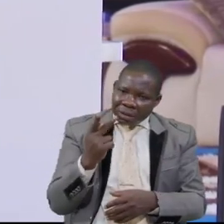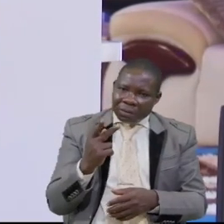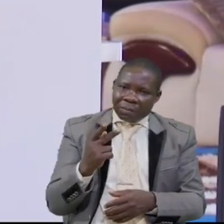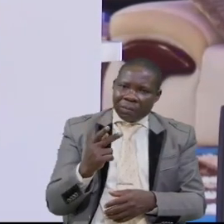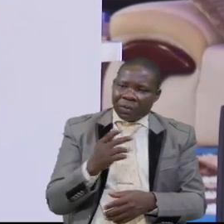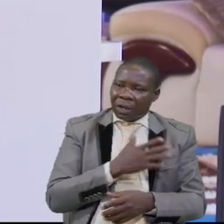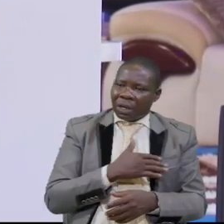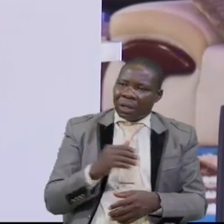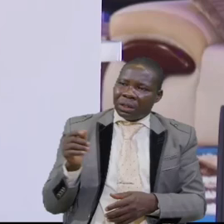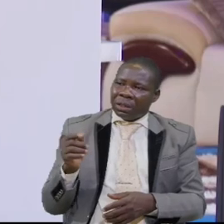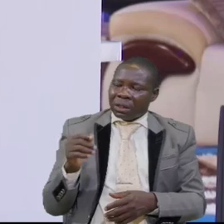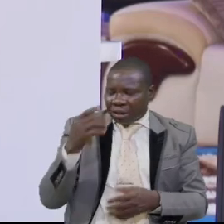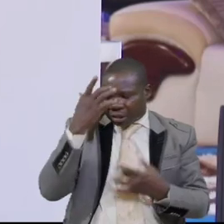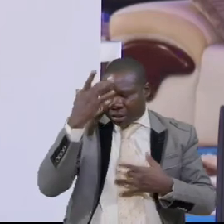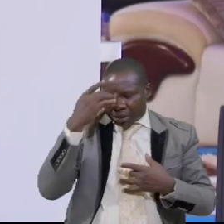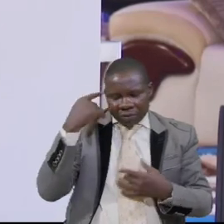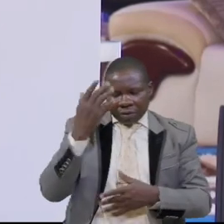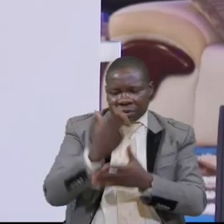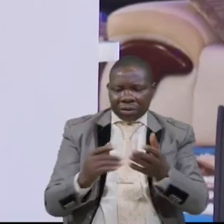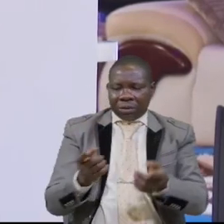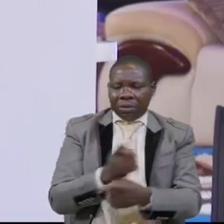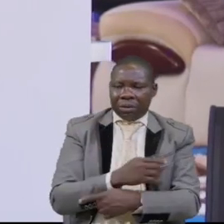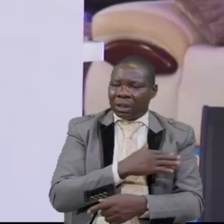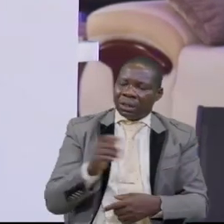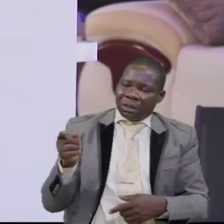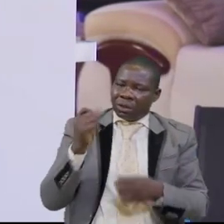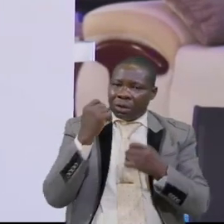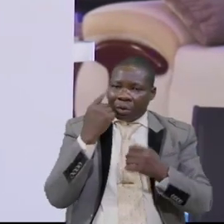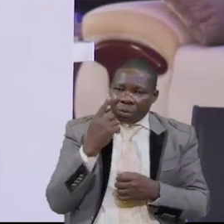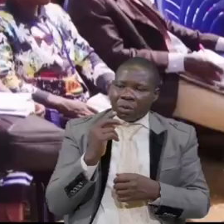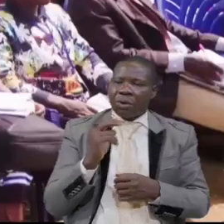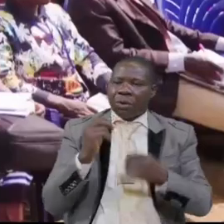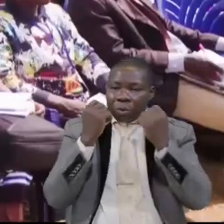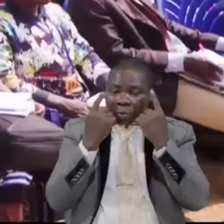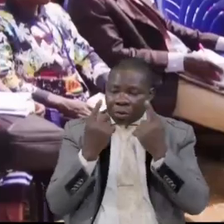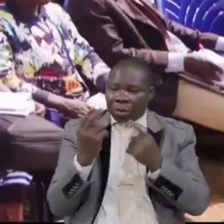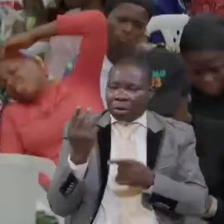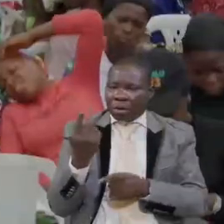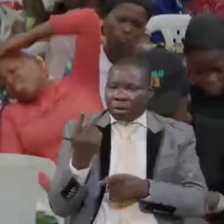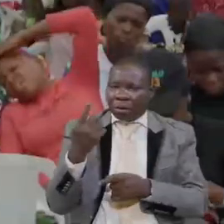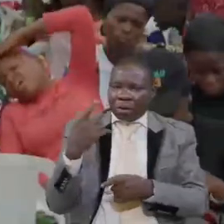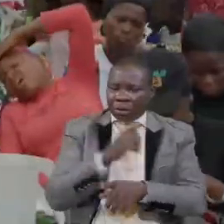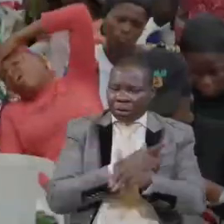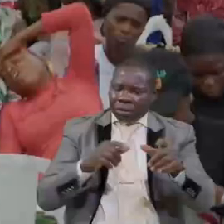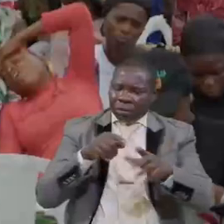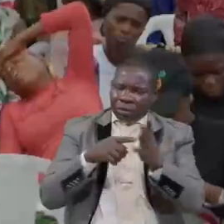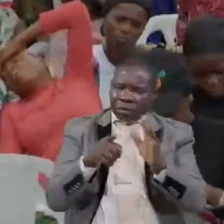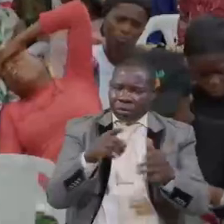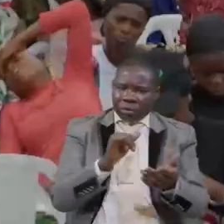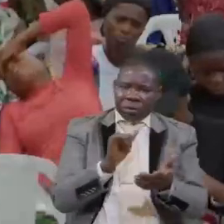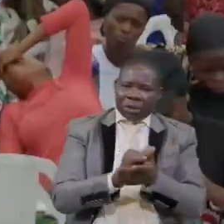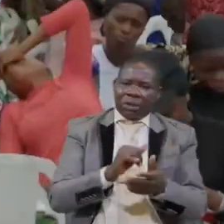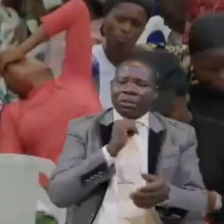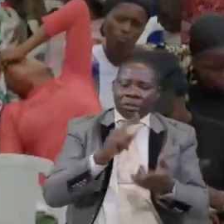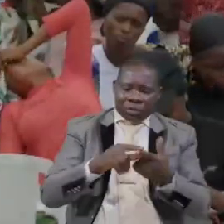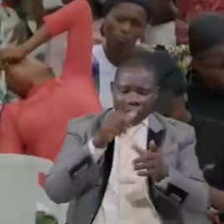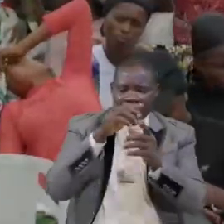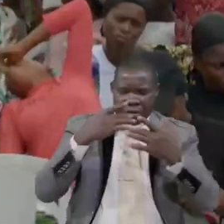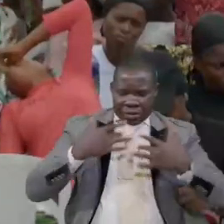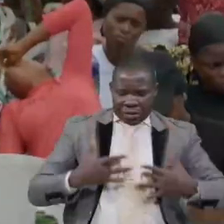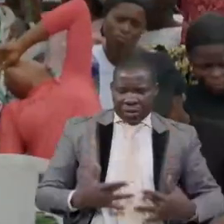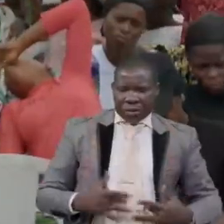puis je me levais et je m'occupais doit pas te déprimer le Seigneur montré ça pas pour te décourager le Seigneur